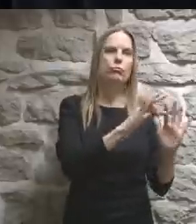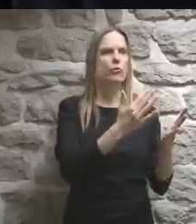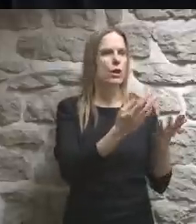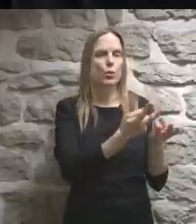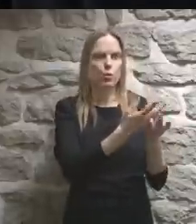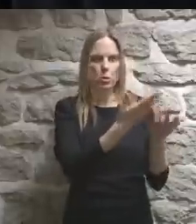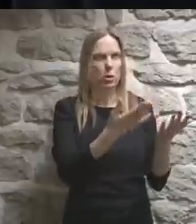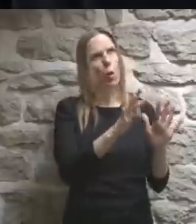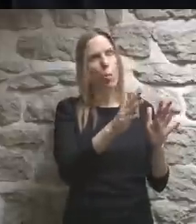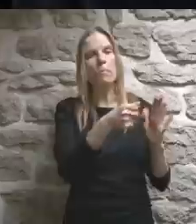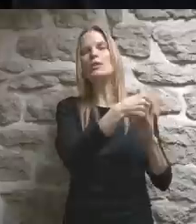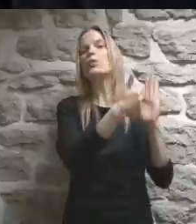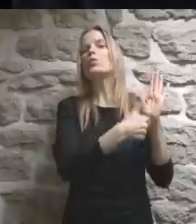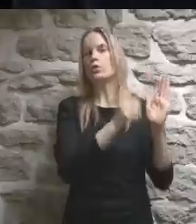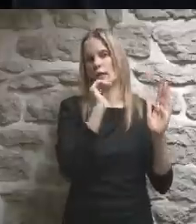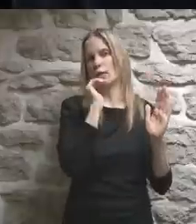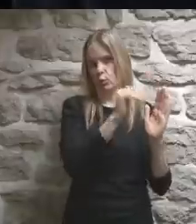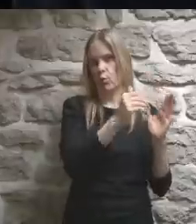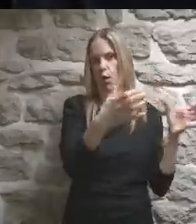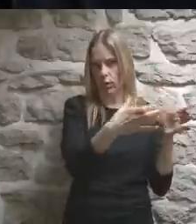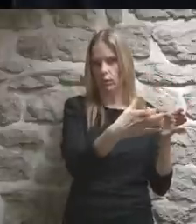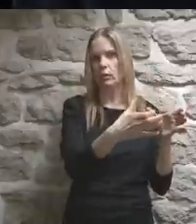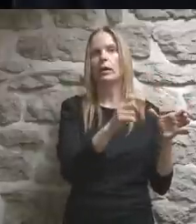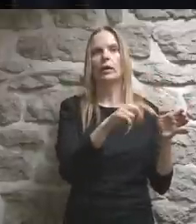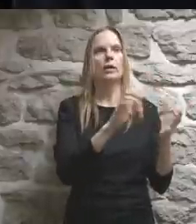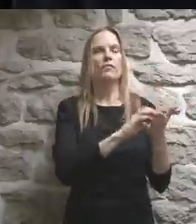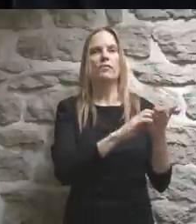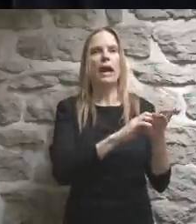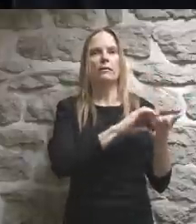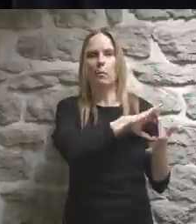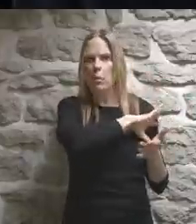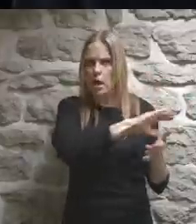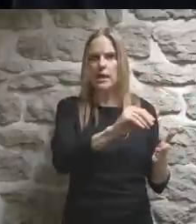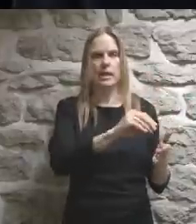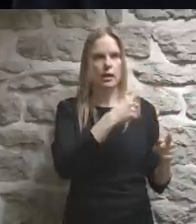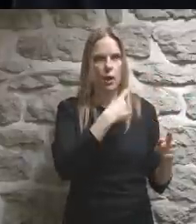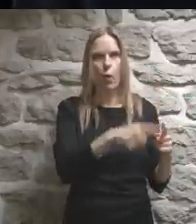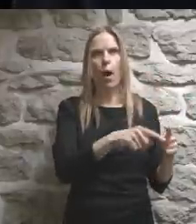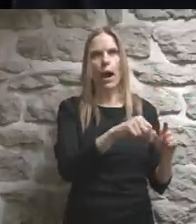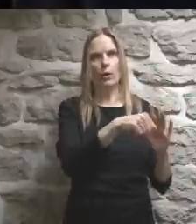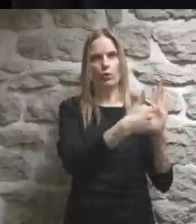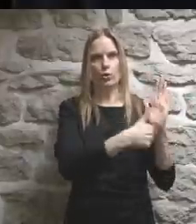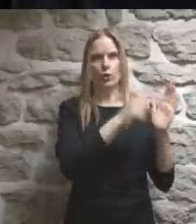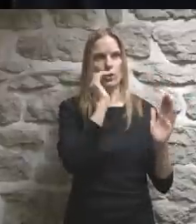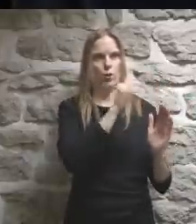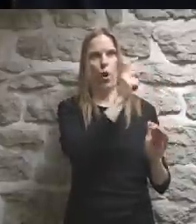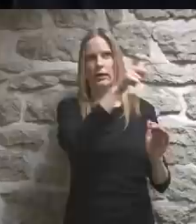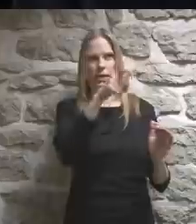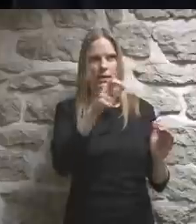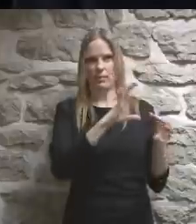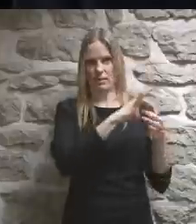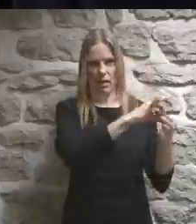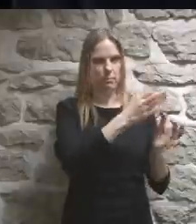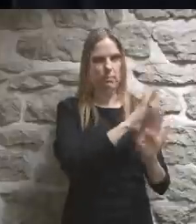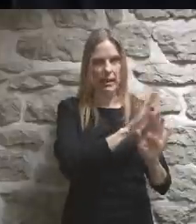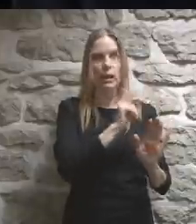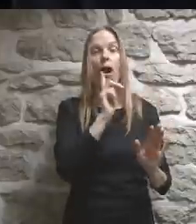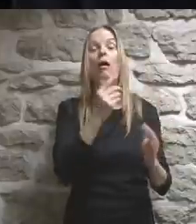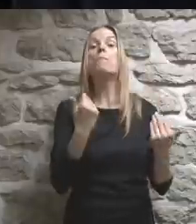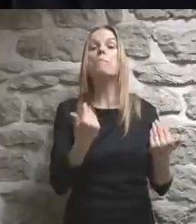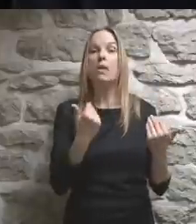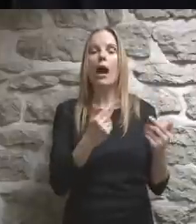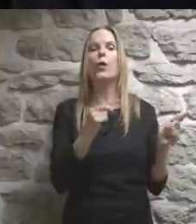kuskil 16 000, see ei tähenda, et see puudutab nüüd kohe korraga igapäevaselt ühe päevaga 16 000, vaid see on see hulk, kes on siin täna